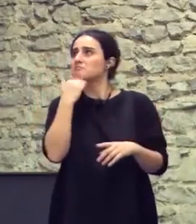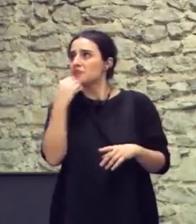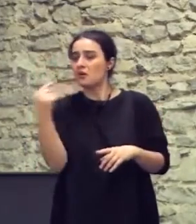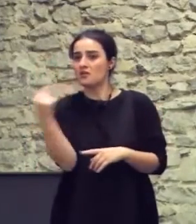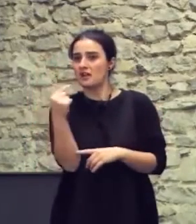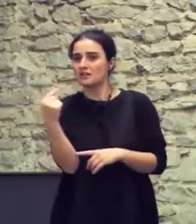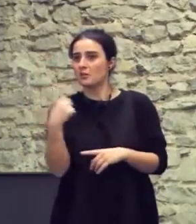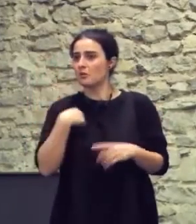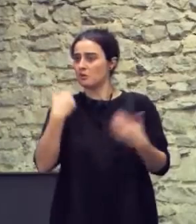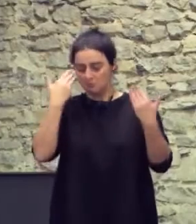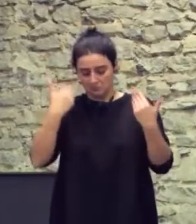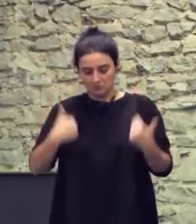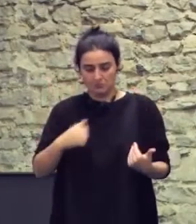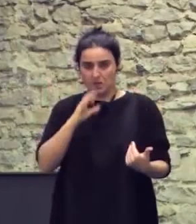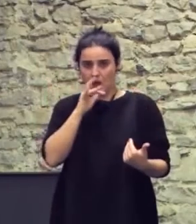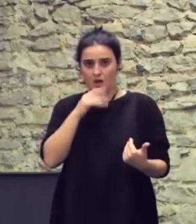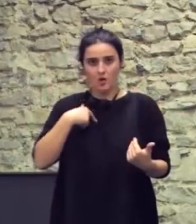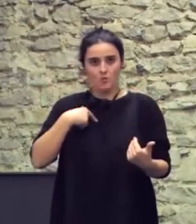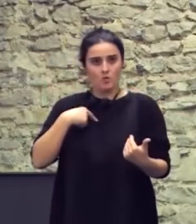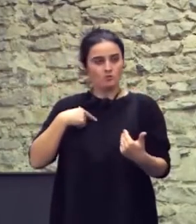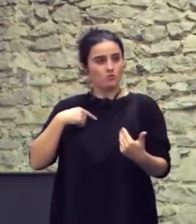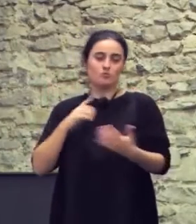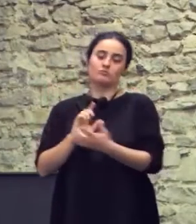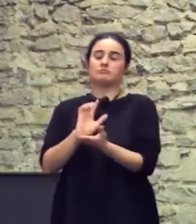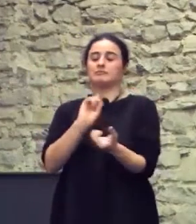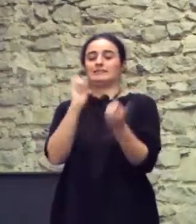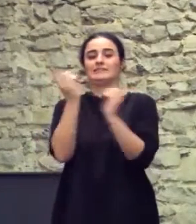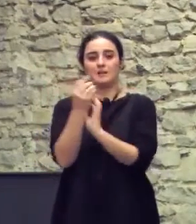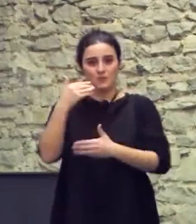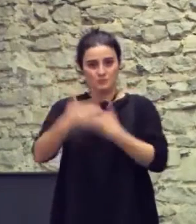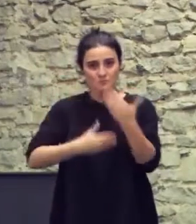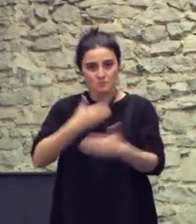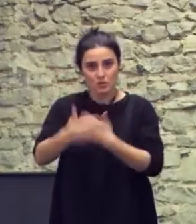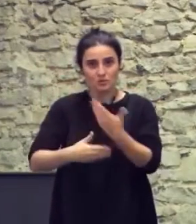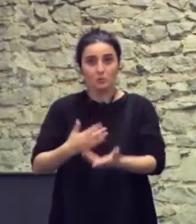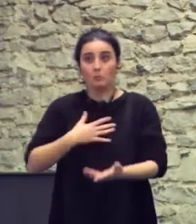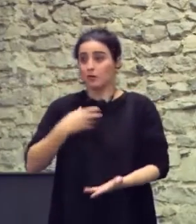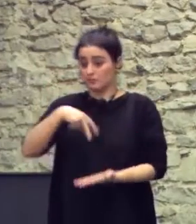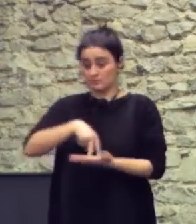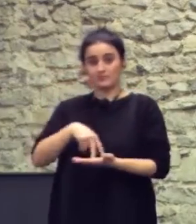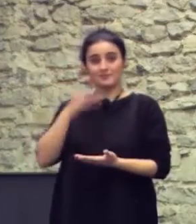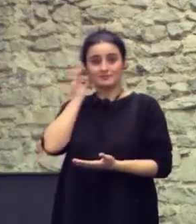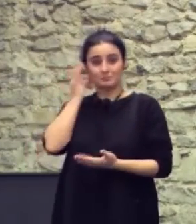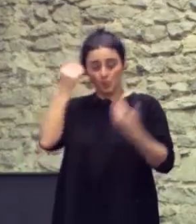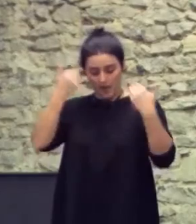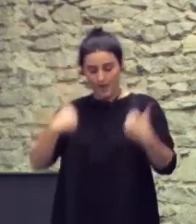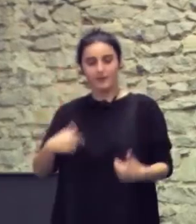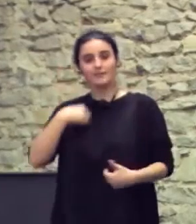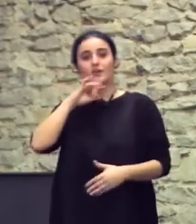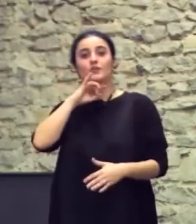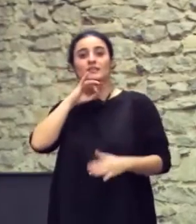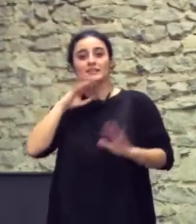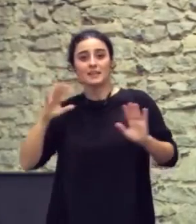banitz jartzita transizio prozesu baten ostean, pues hemen egongo nintzake, eta oso zoriontsu. Baina uste